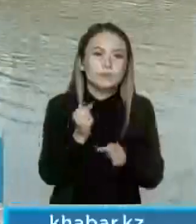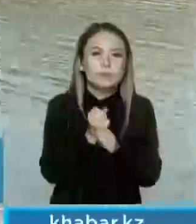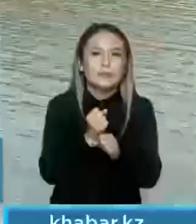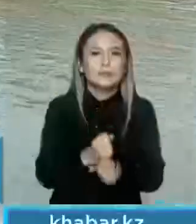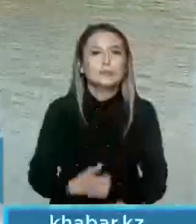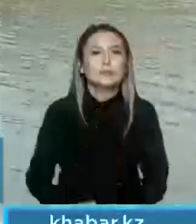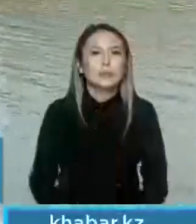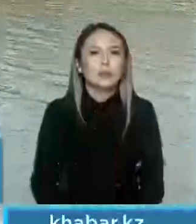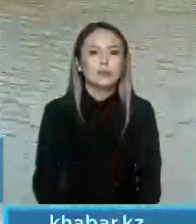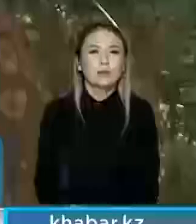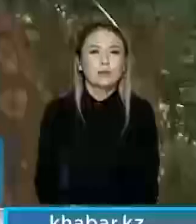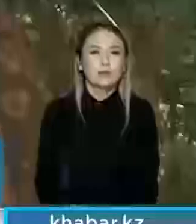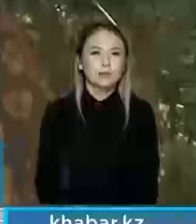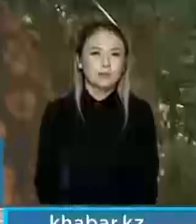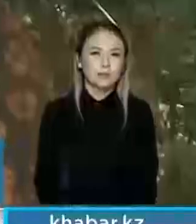жасалды.